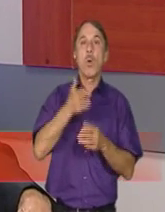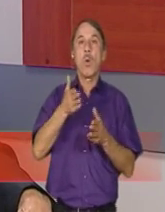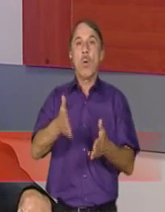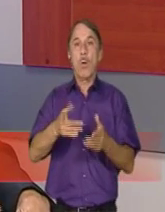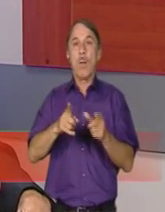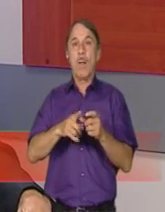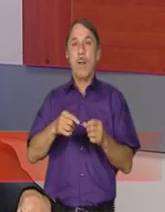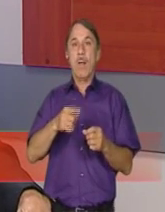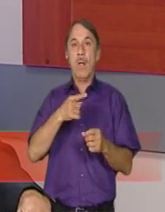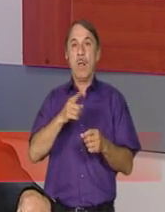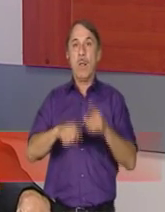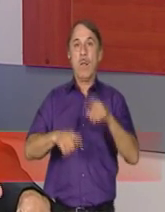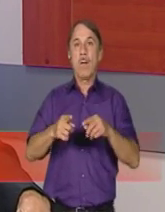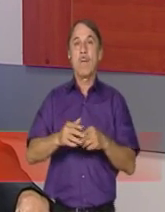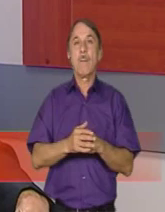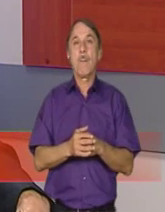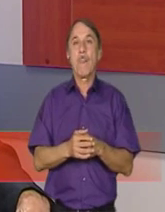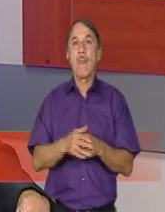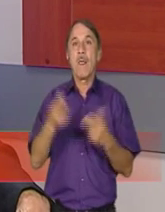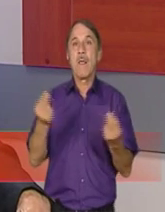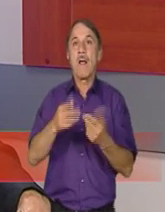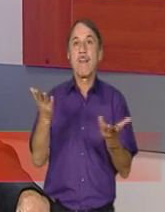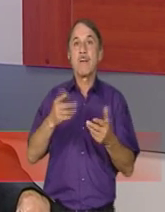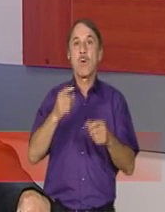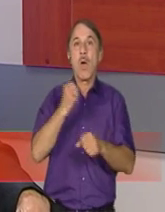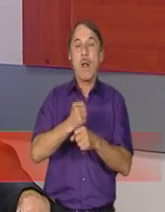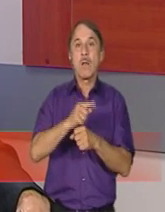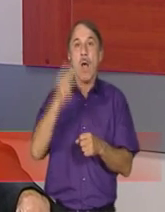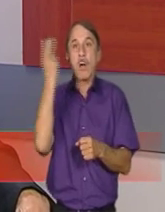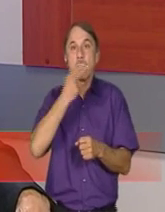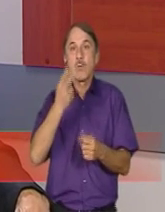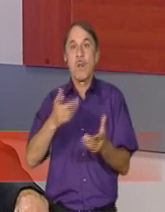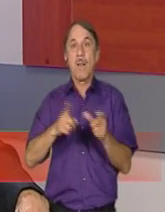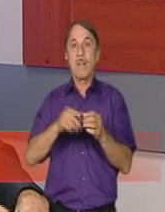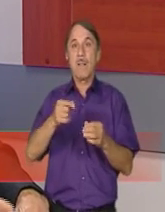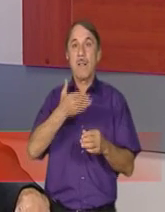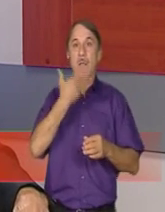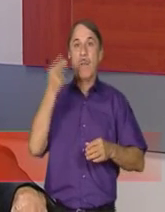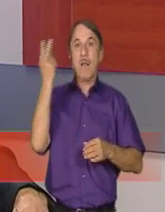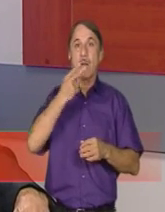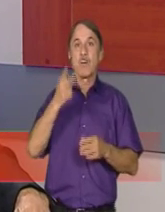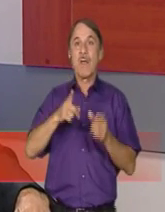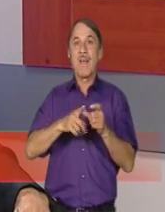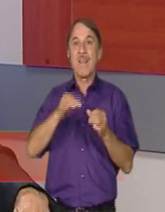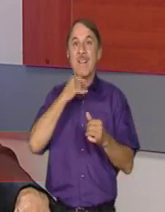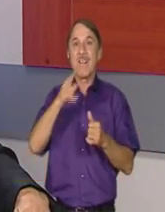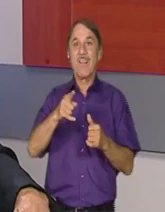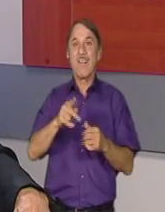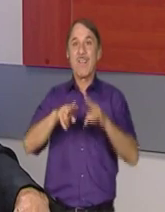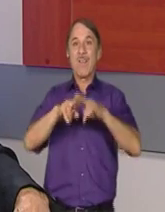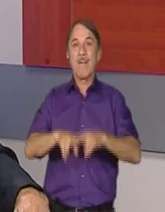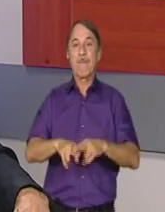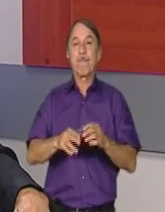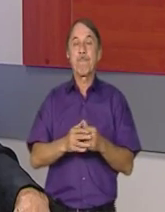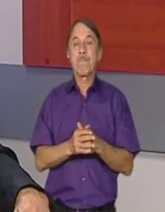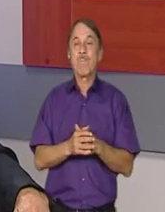nam koji. E, od kojih ćemo se odmarati i gde ćemo letovati. I gde su te granice razuma. Granice razuma neće se menjati dok ne